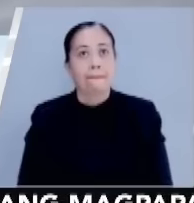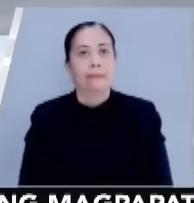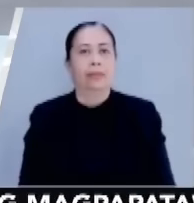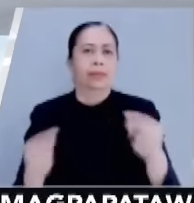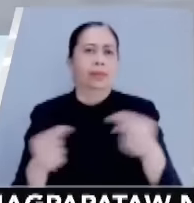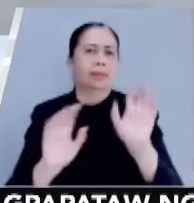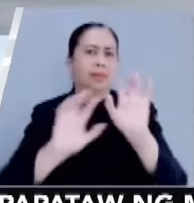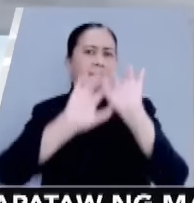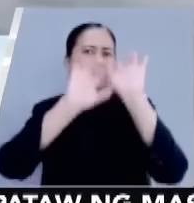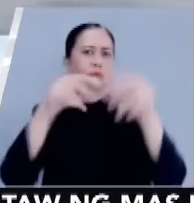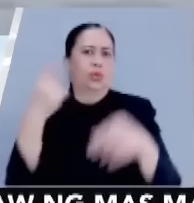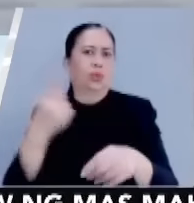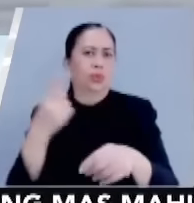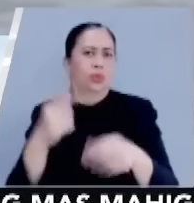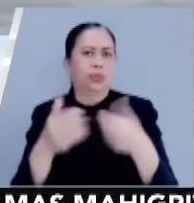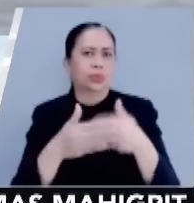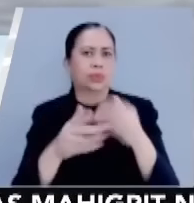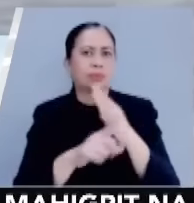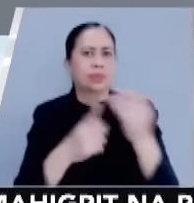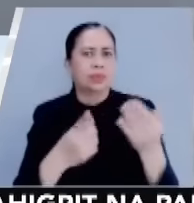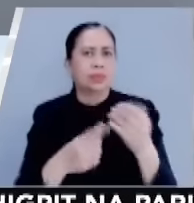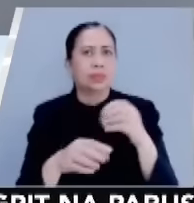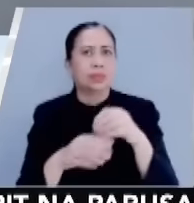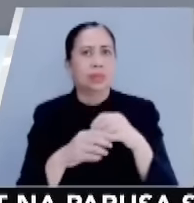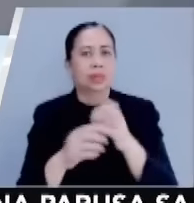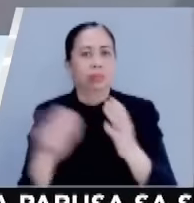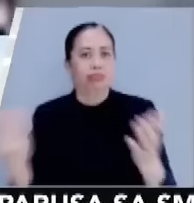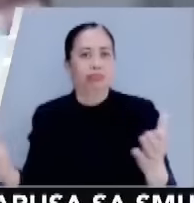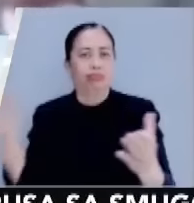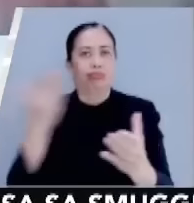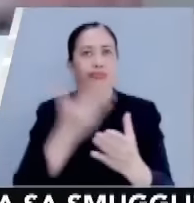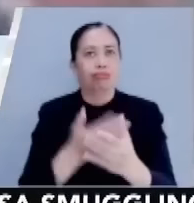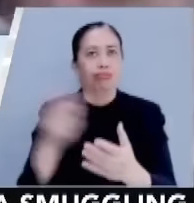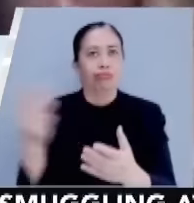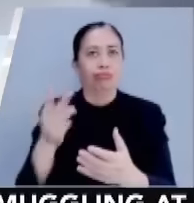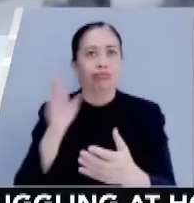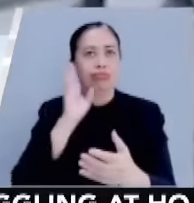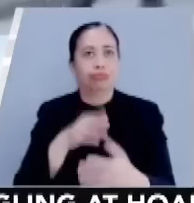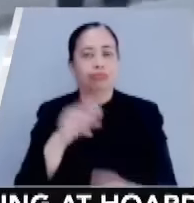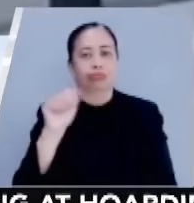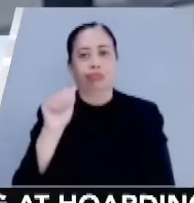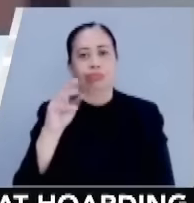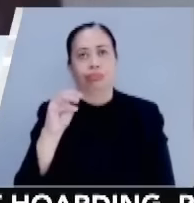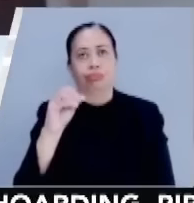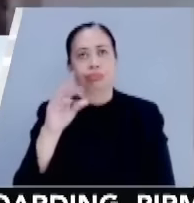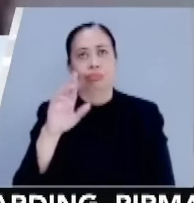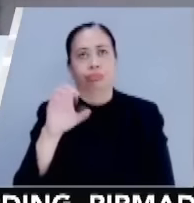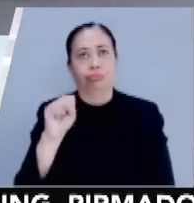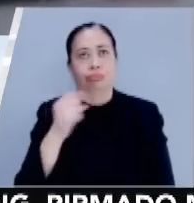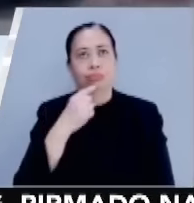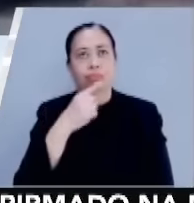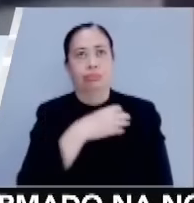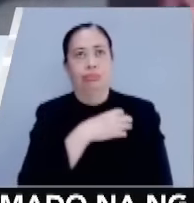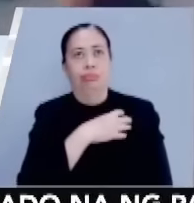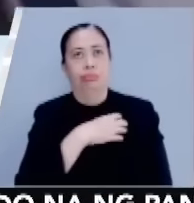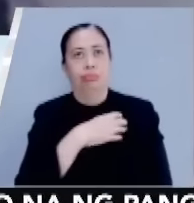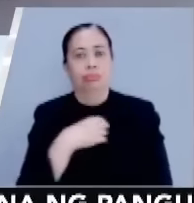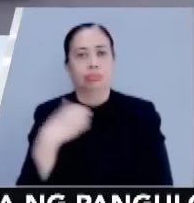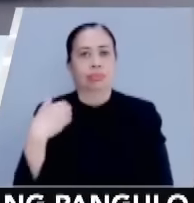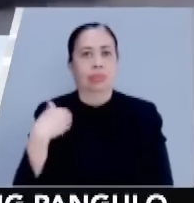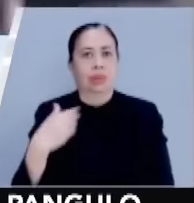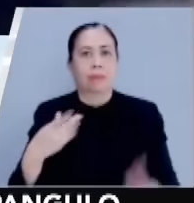basketball sa may barangay Salak na dinayo pa raw ng magkapatid na Amores na ayon sa mga pulis ay may pustahang